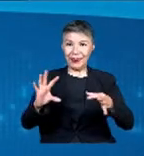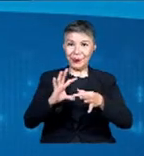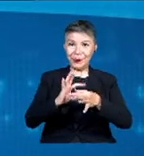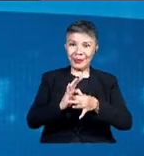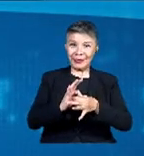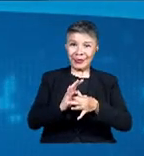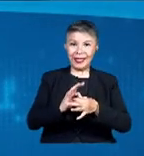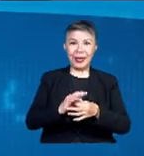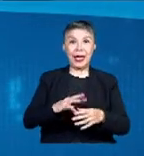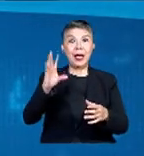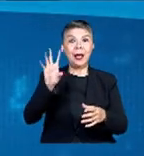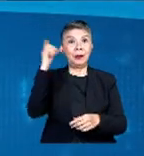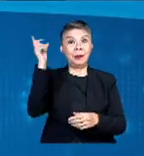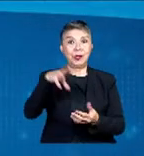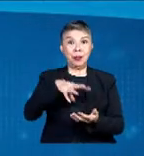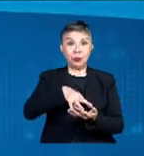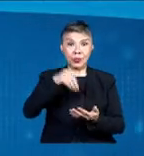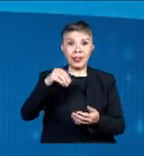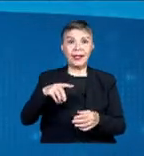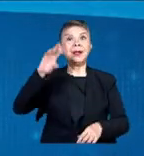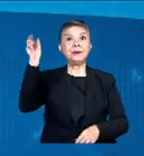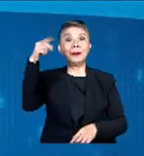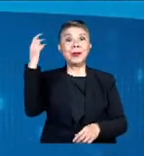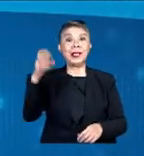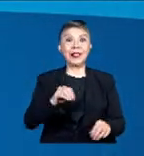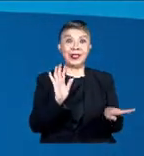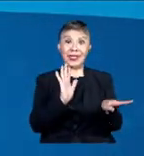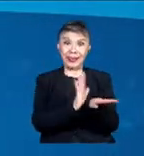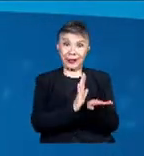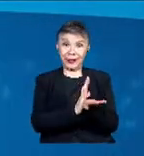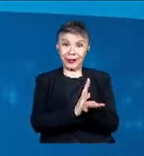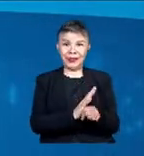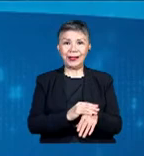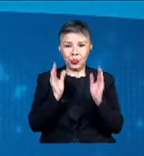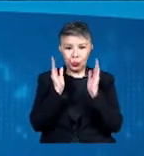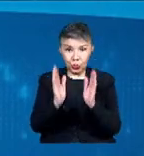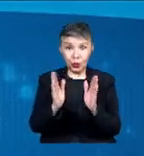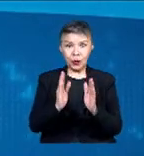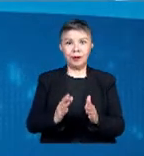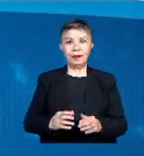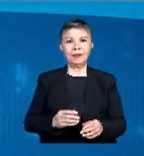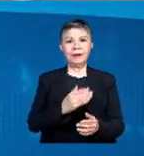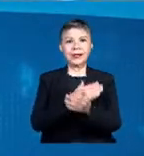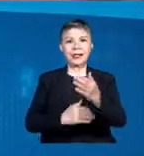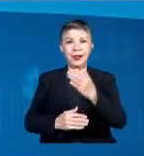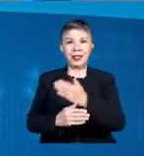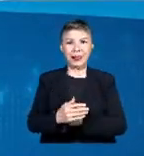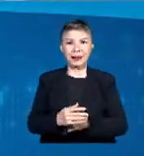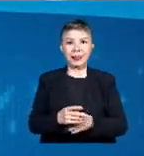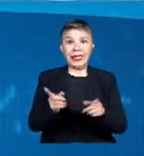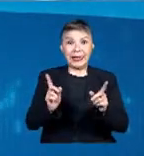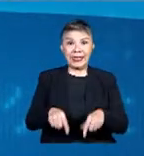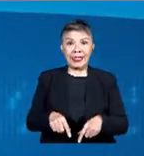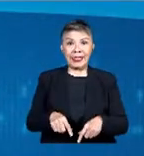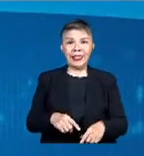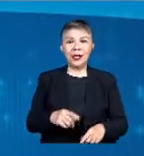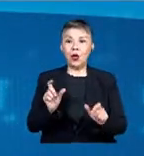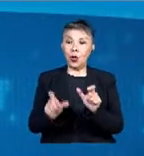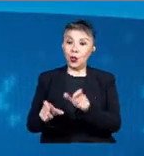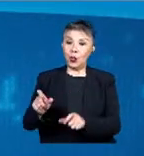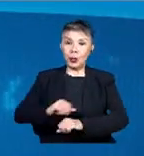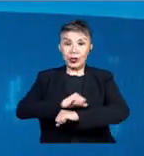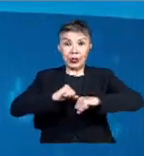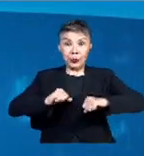pemerintah daerah dan pemerintah daerah dan juga untuk masyarakat penyandang disabilitas. Sehingga apa? Sehingga atlet disabilitas ini